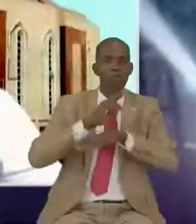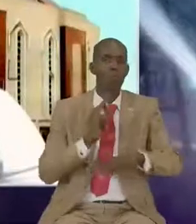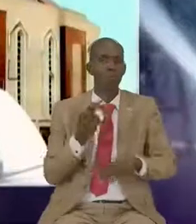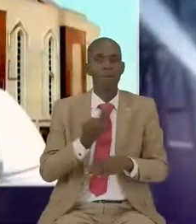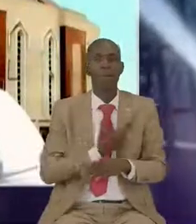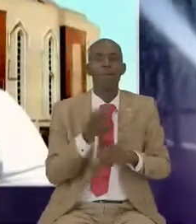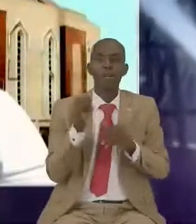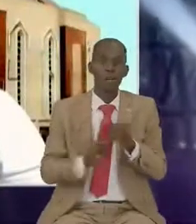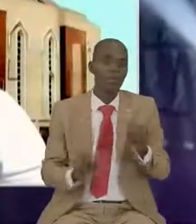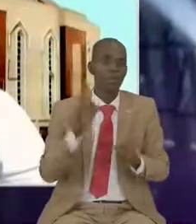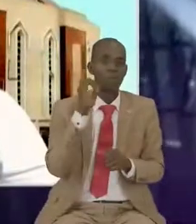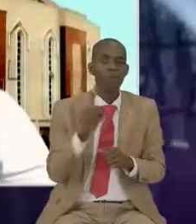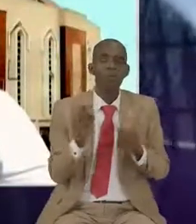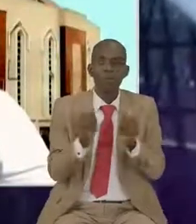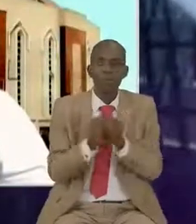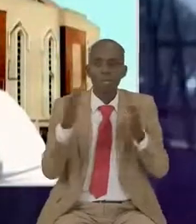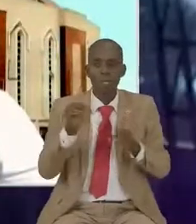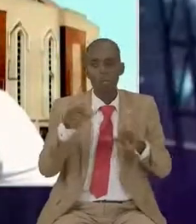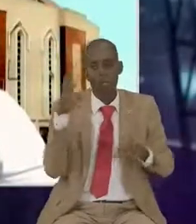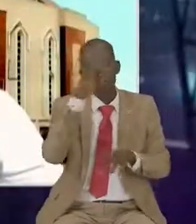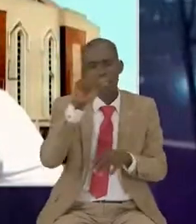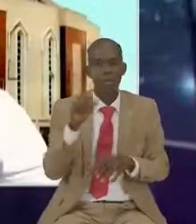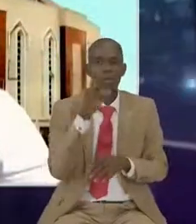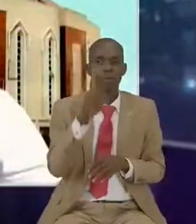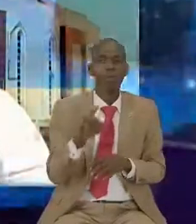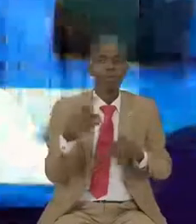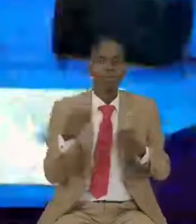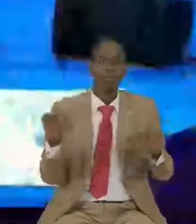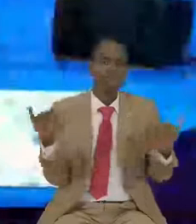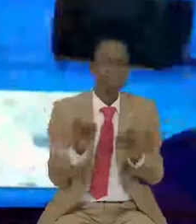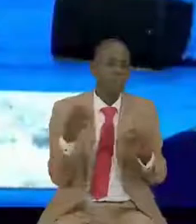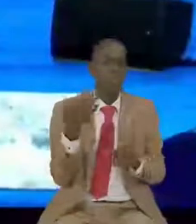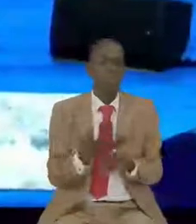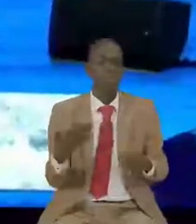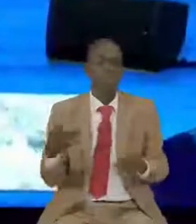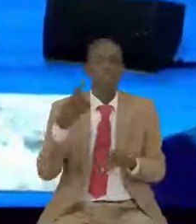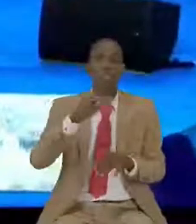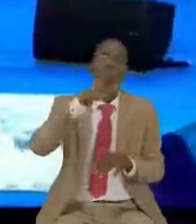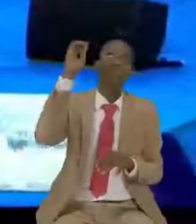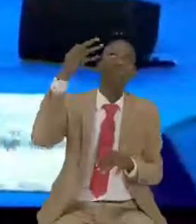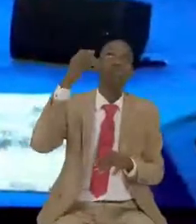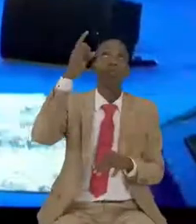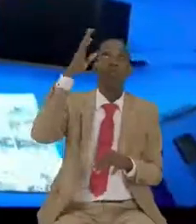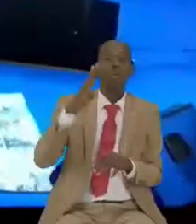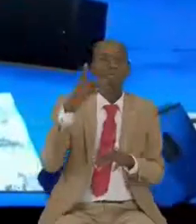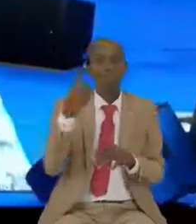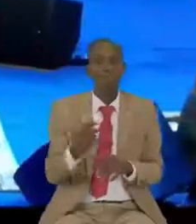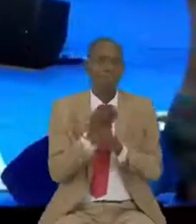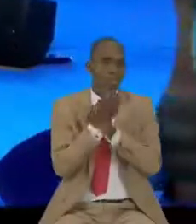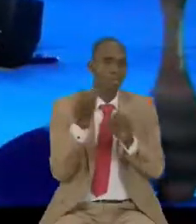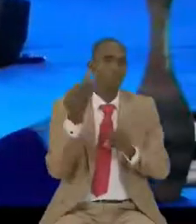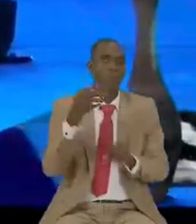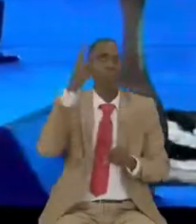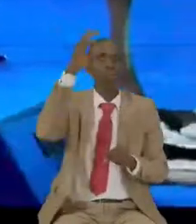comme les nuages nous couvrent, nous ombragent sans exception, de la même manière, la